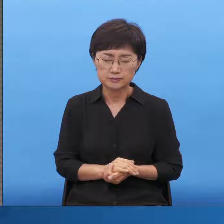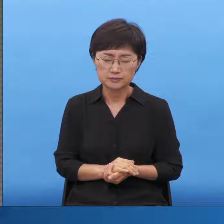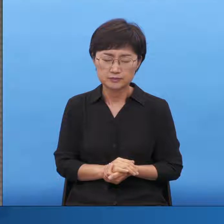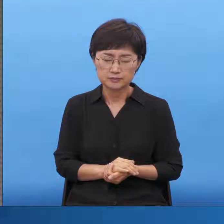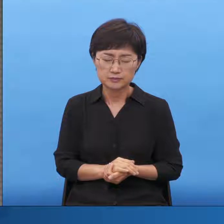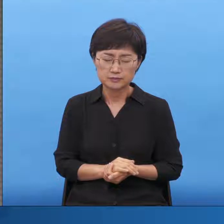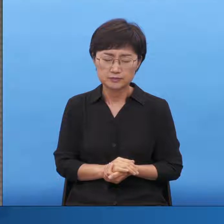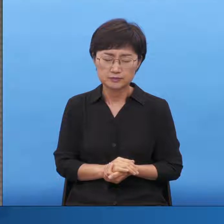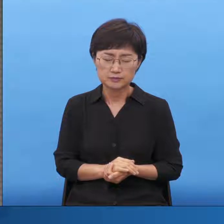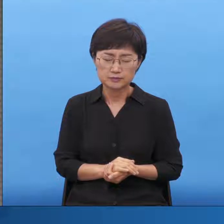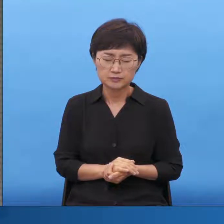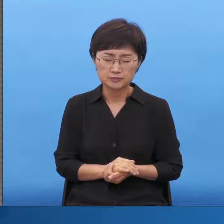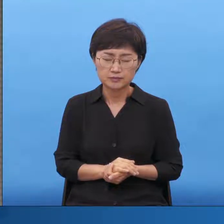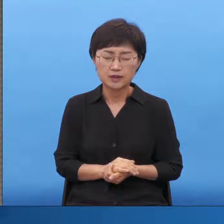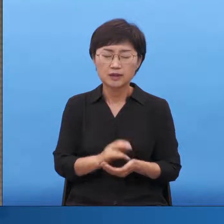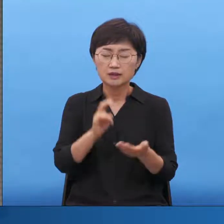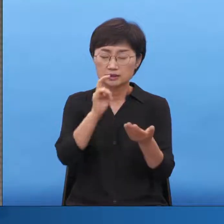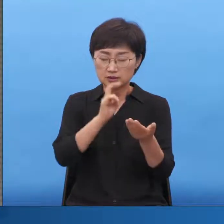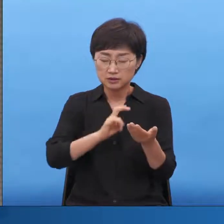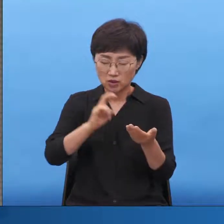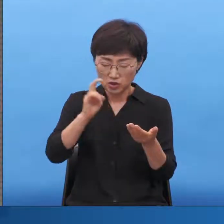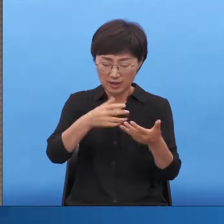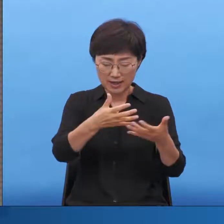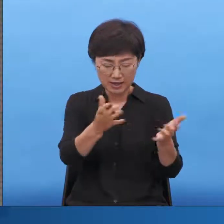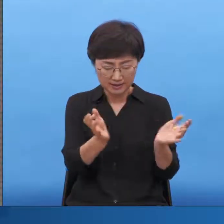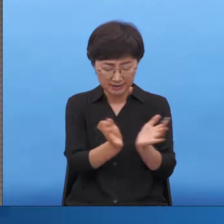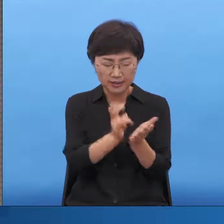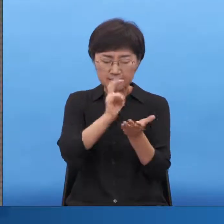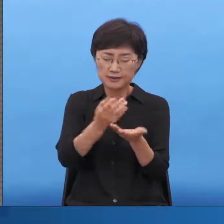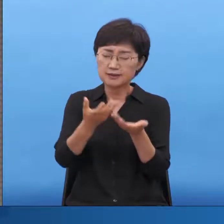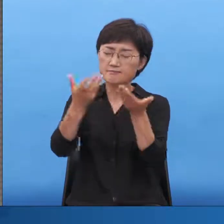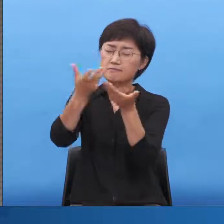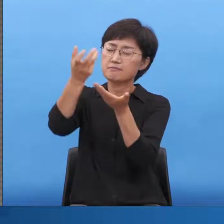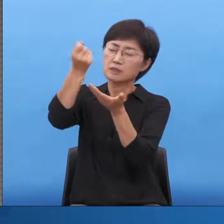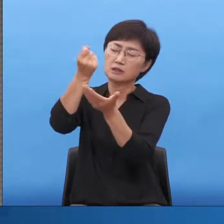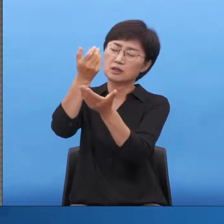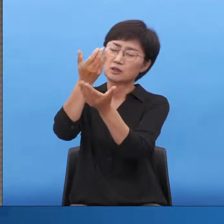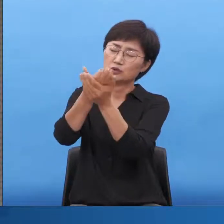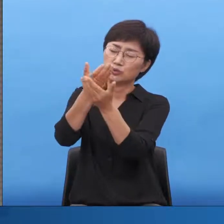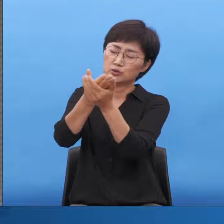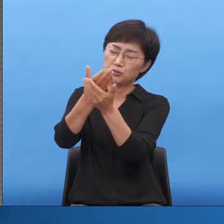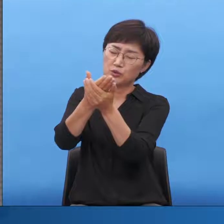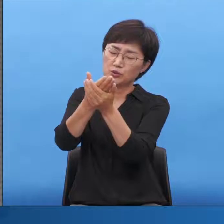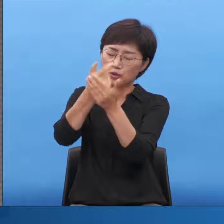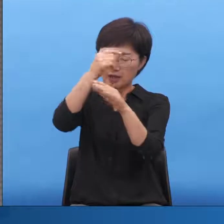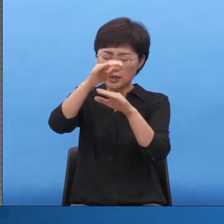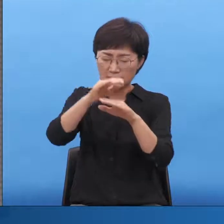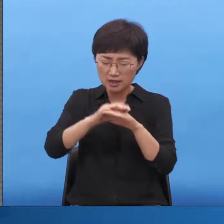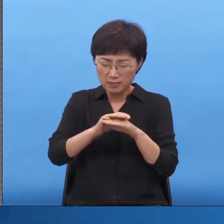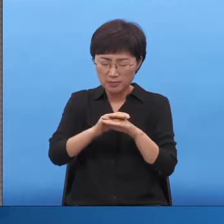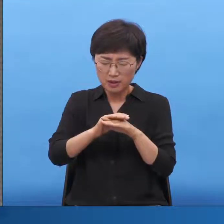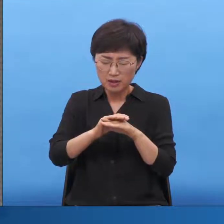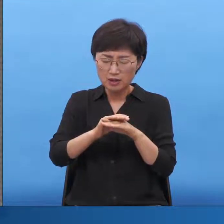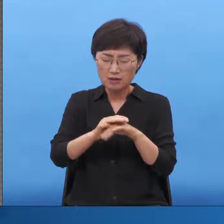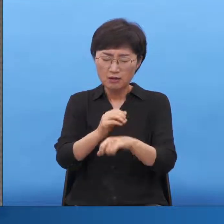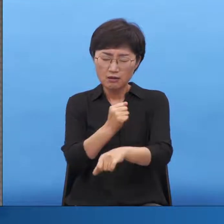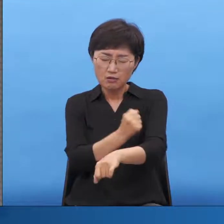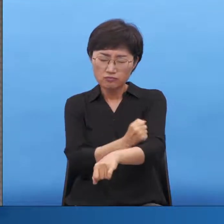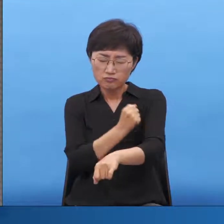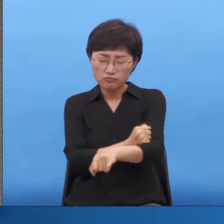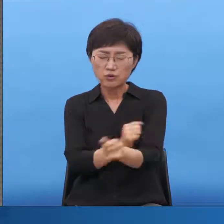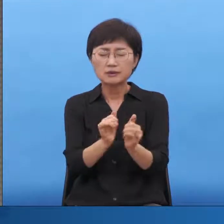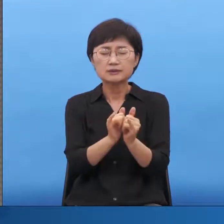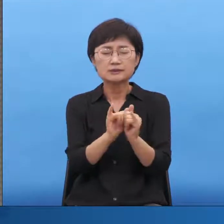愿能够成为倒塌的时间。 찬양대의 찬양을 받으시고 예배를 위해 헌신하는 손길들을 축복하여 주시옵소서.